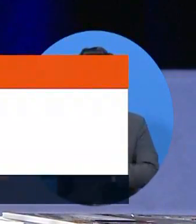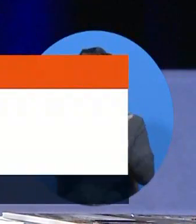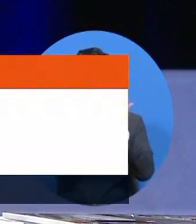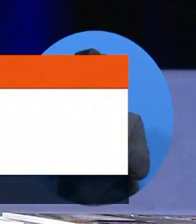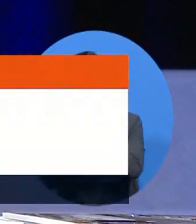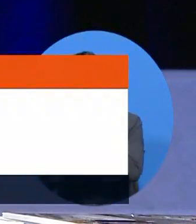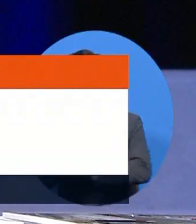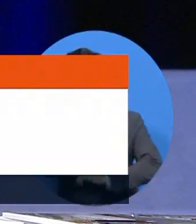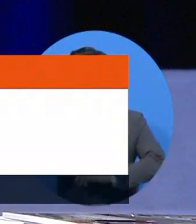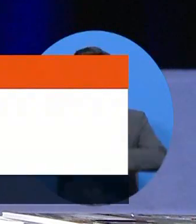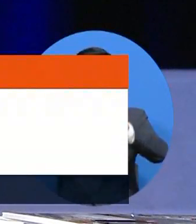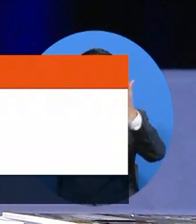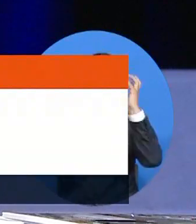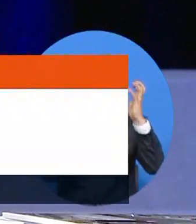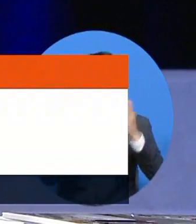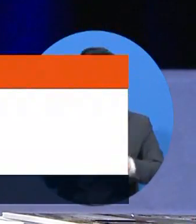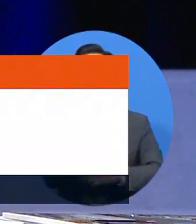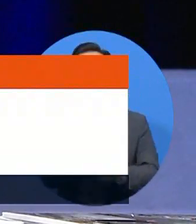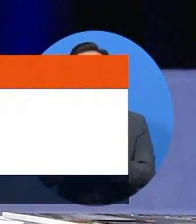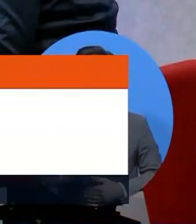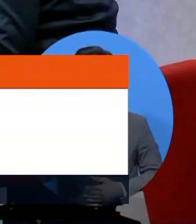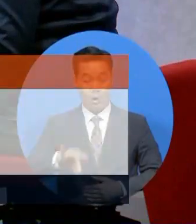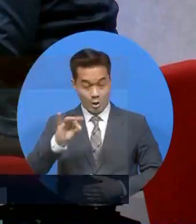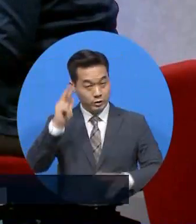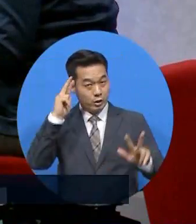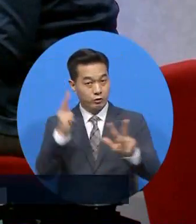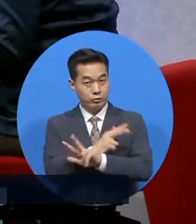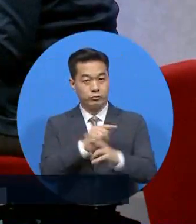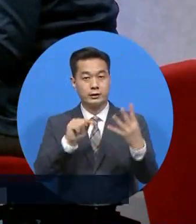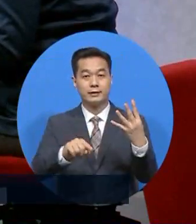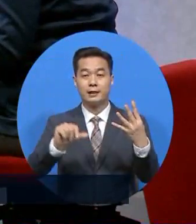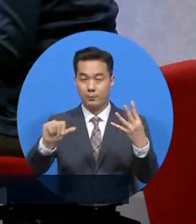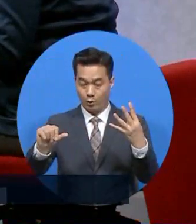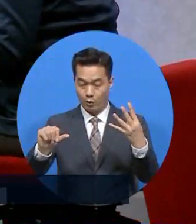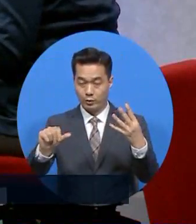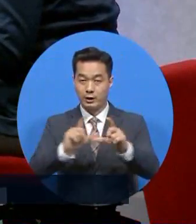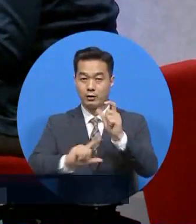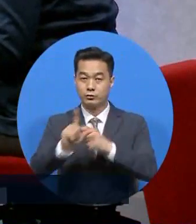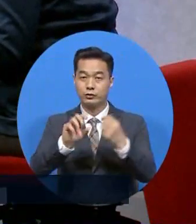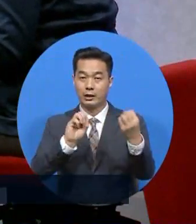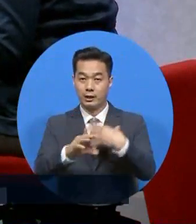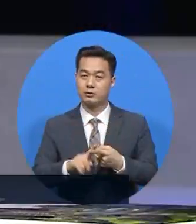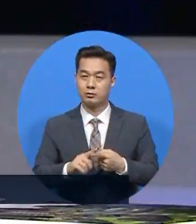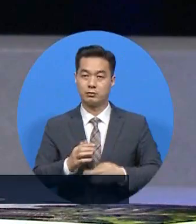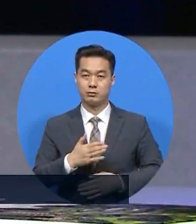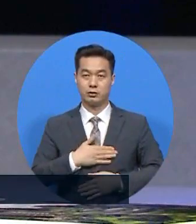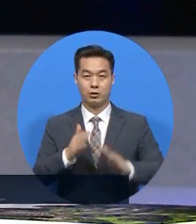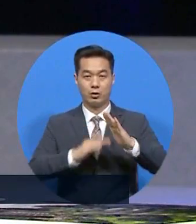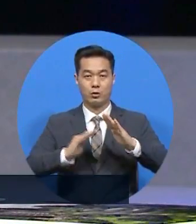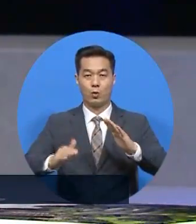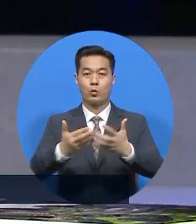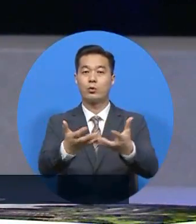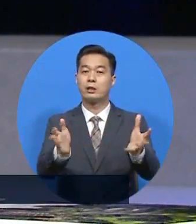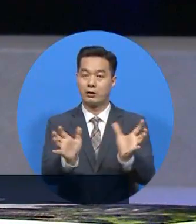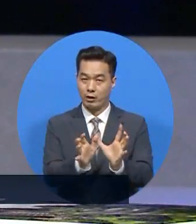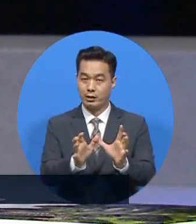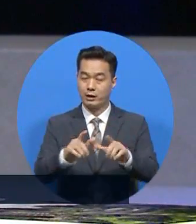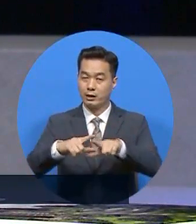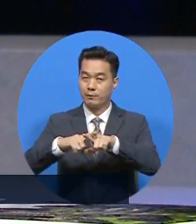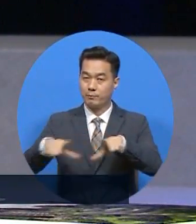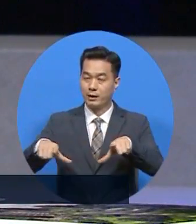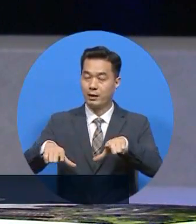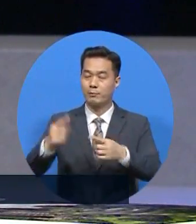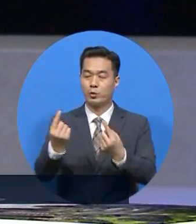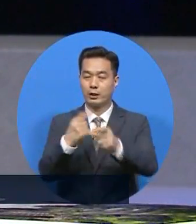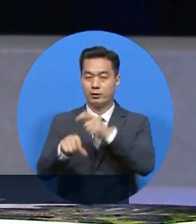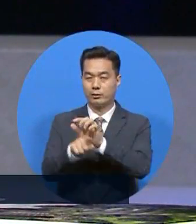아니면 대혼란이 될지 여러 가지 걱정이 많거든요. 박 후보는 우 후보의 강변도로를 활용한 공공주택 공약을 겨냥해